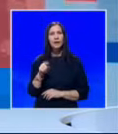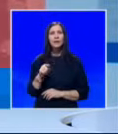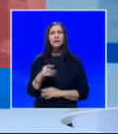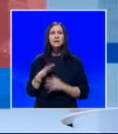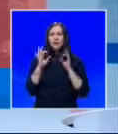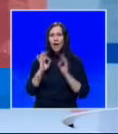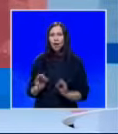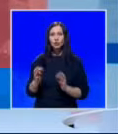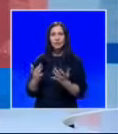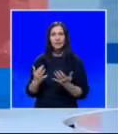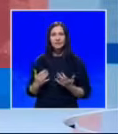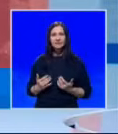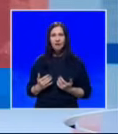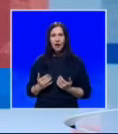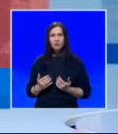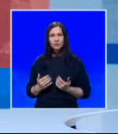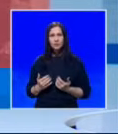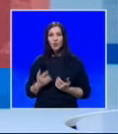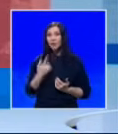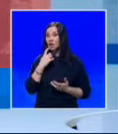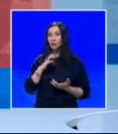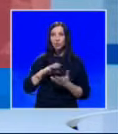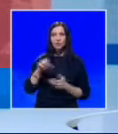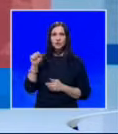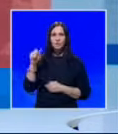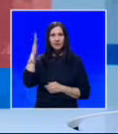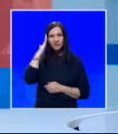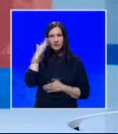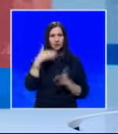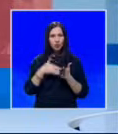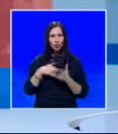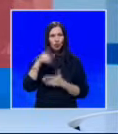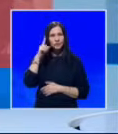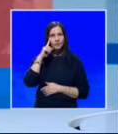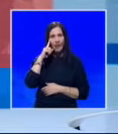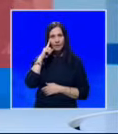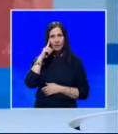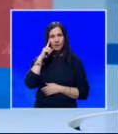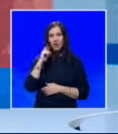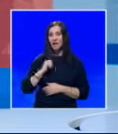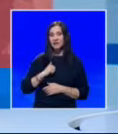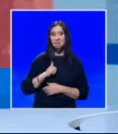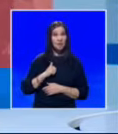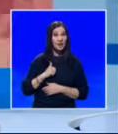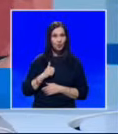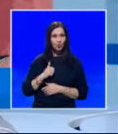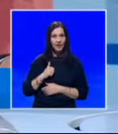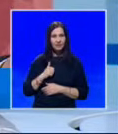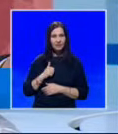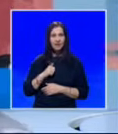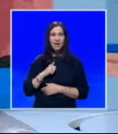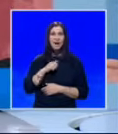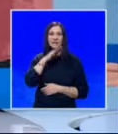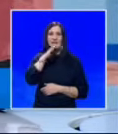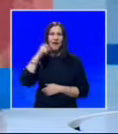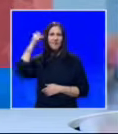доста сериозно предизвикателство за политическите партии в страната, защото знаем, че и инспектората, и стария